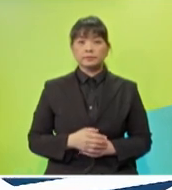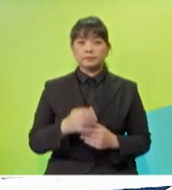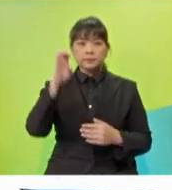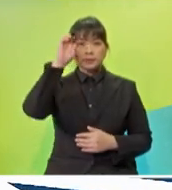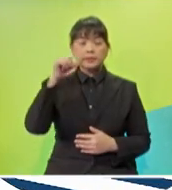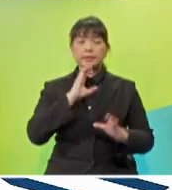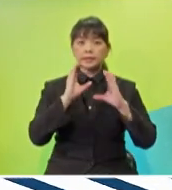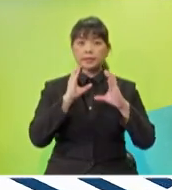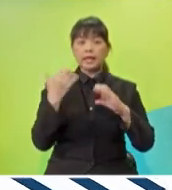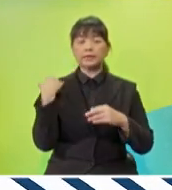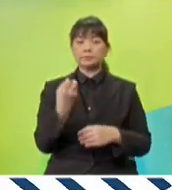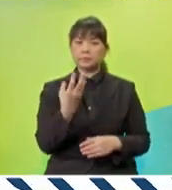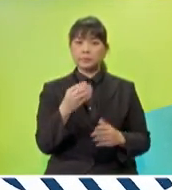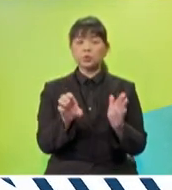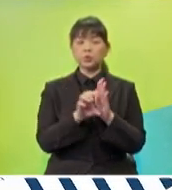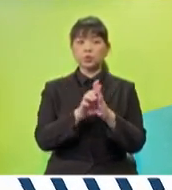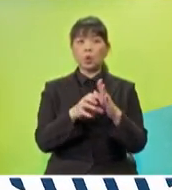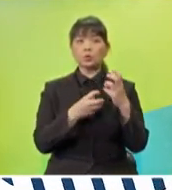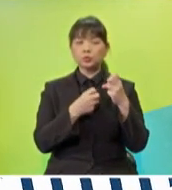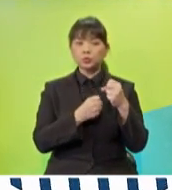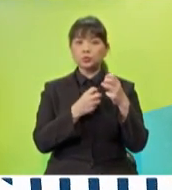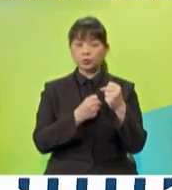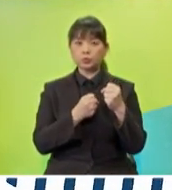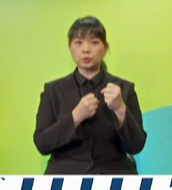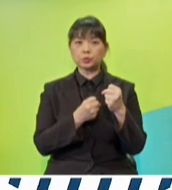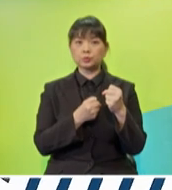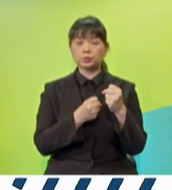susu yogurt daging dan ikan